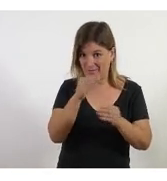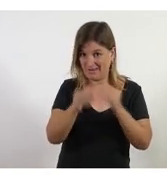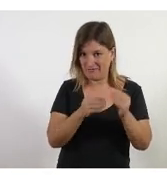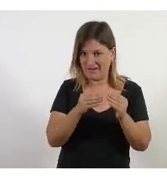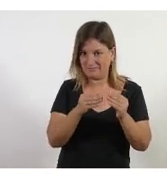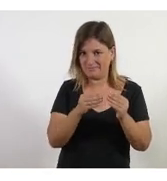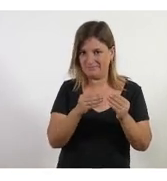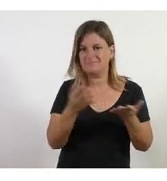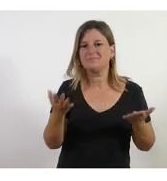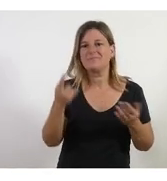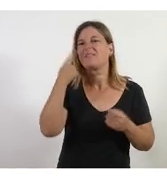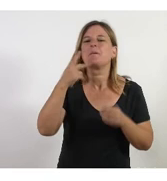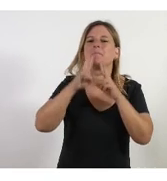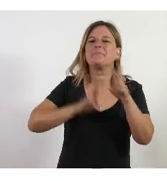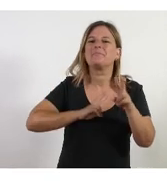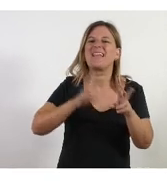Enric, digue'm coses del xat.